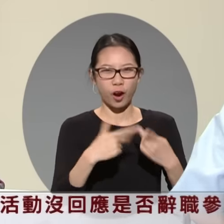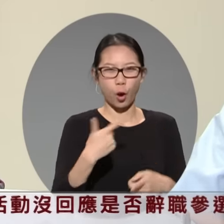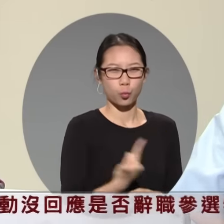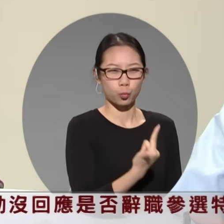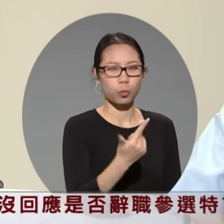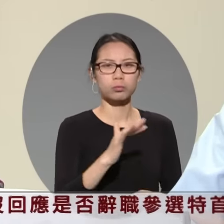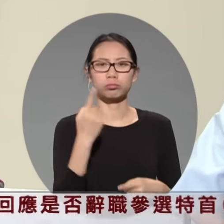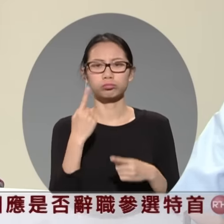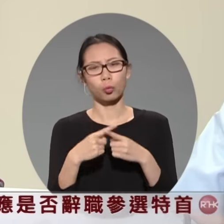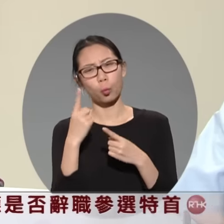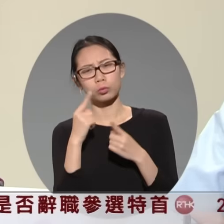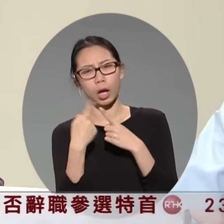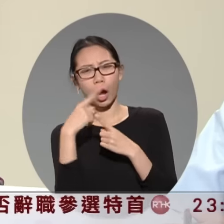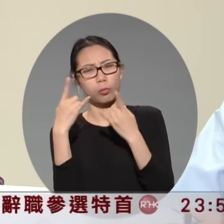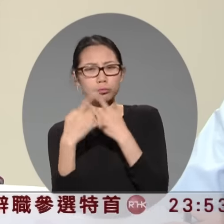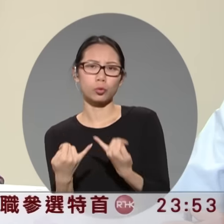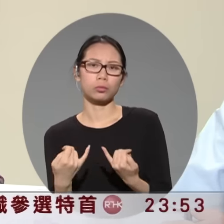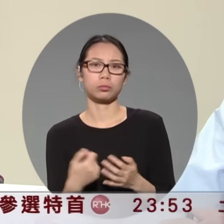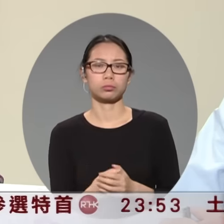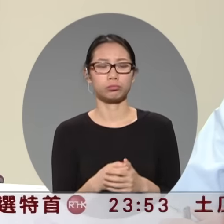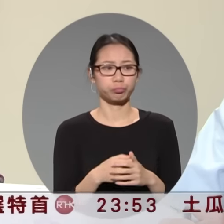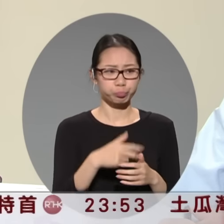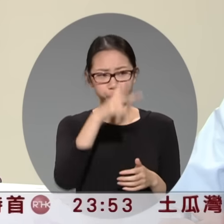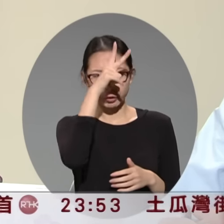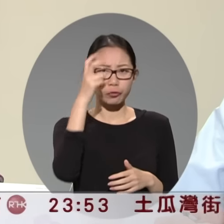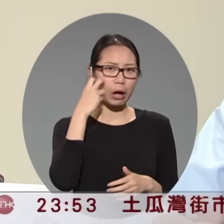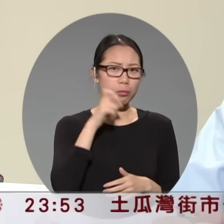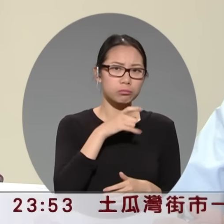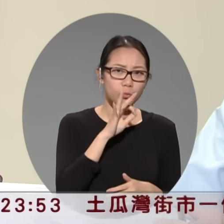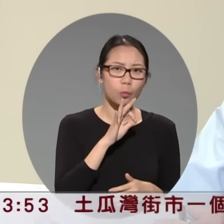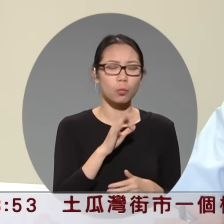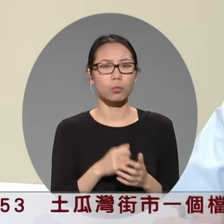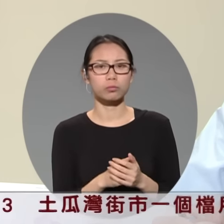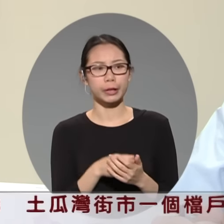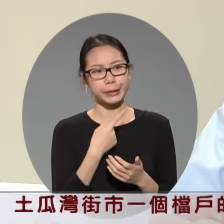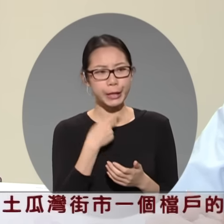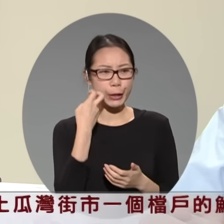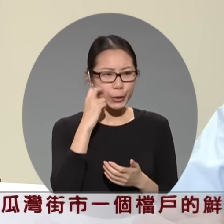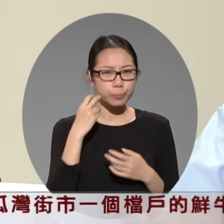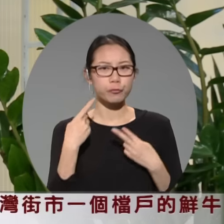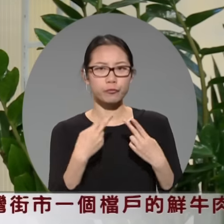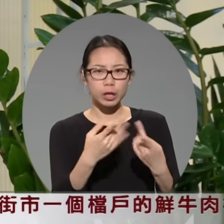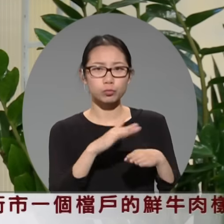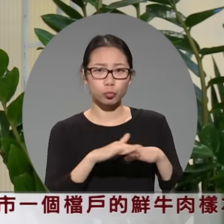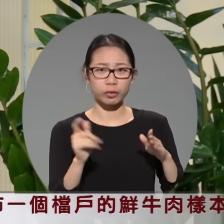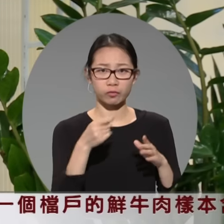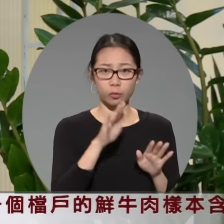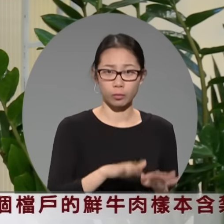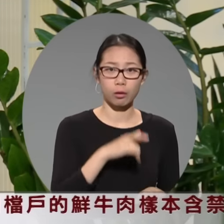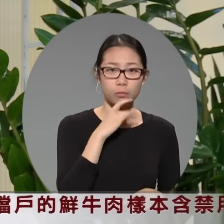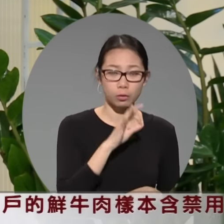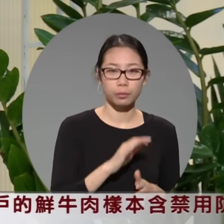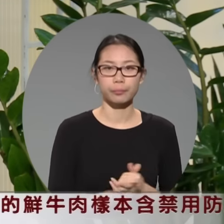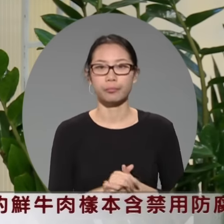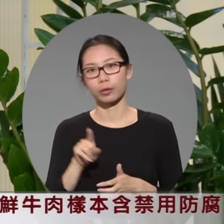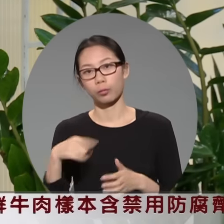算呢？到底當局有沒有考慮到人口增長的速度，從而去調整發展土地的速度呢？ 報告另一個關注點